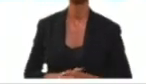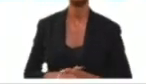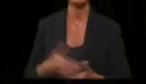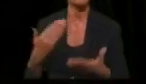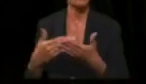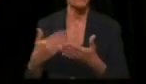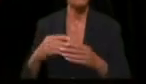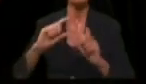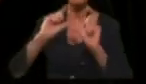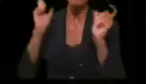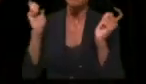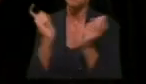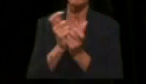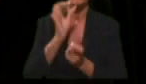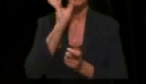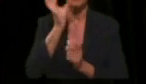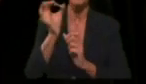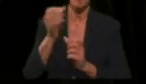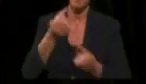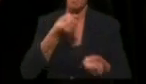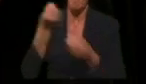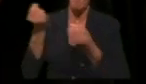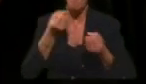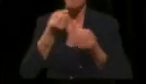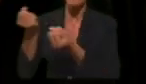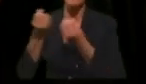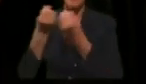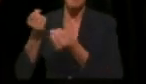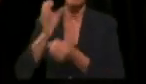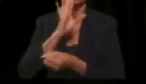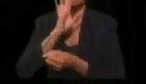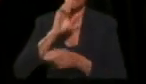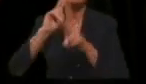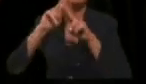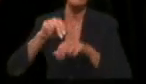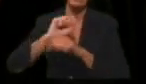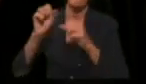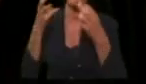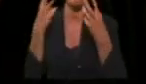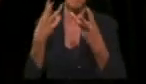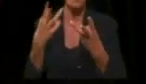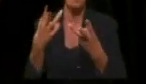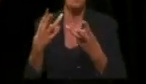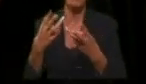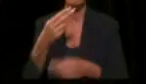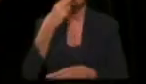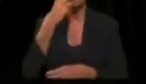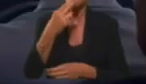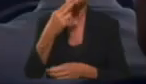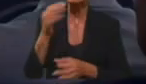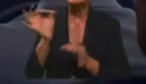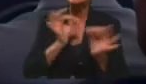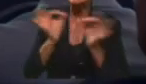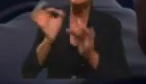skomunikowane wszystkie regiony Unii Europejskiej były i pozostają wciąż naszym priorytetem. patrząc z perspektywy